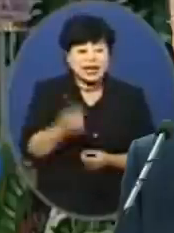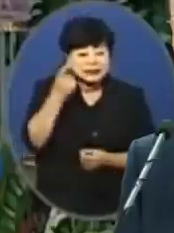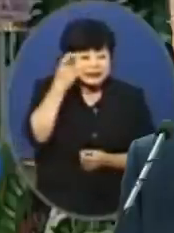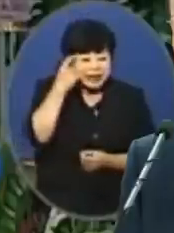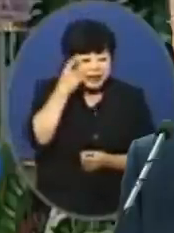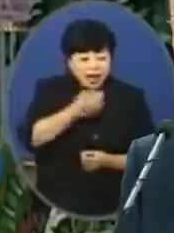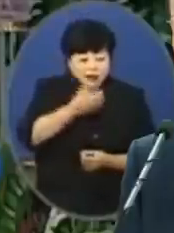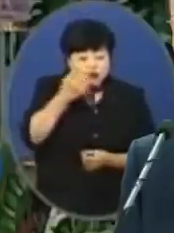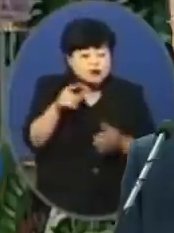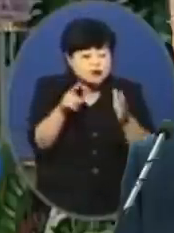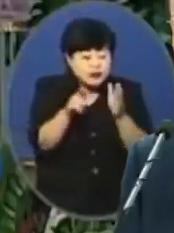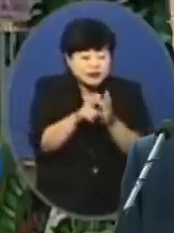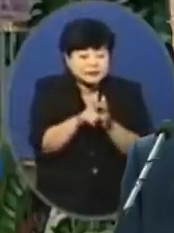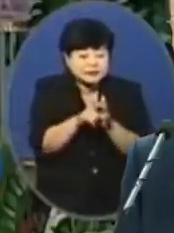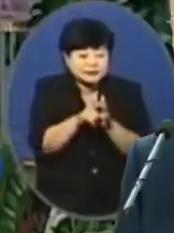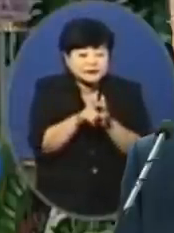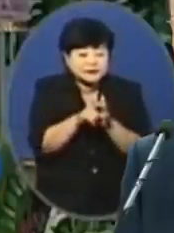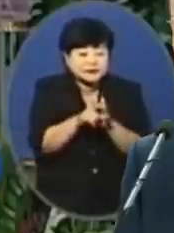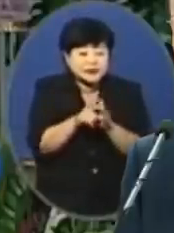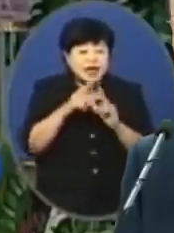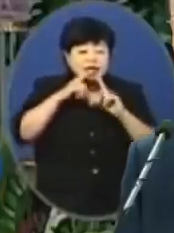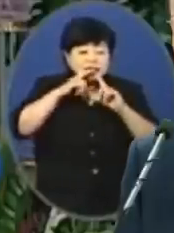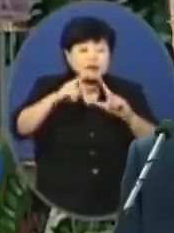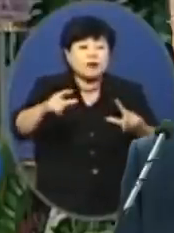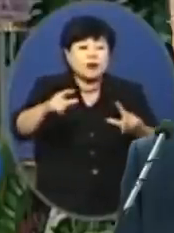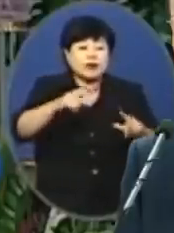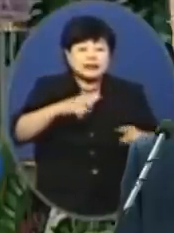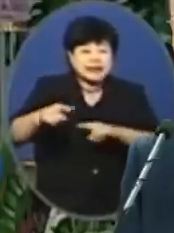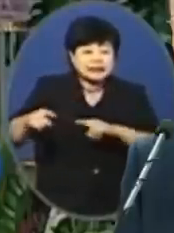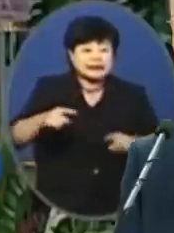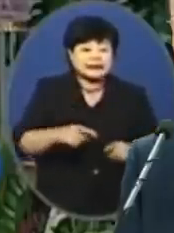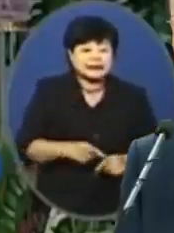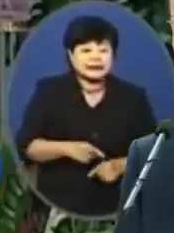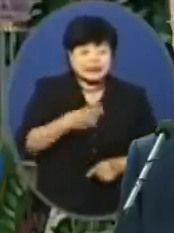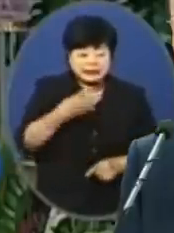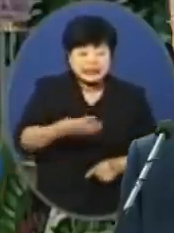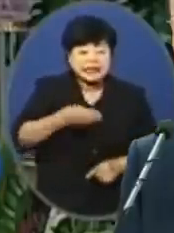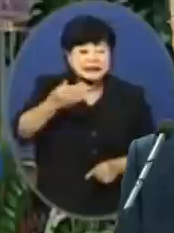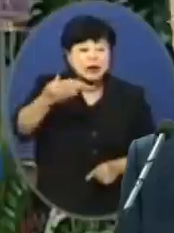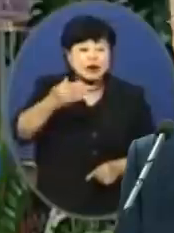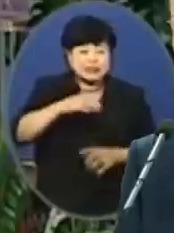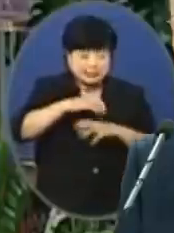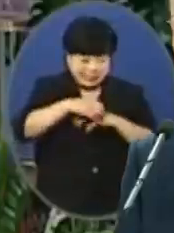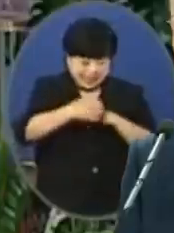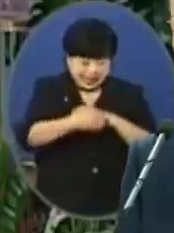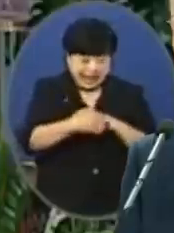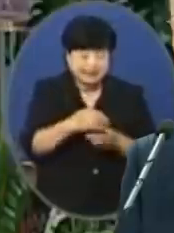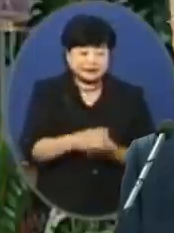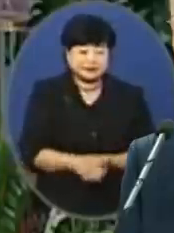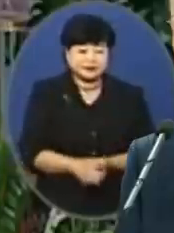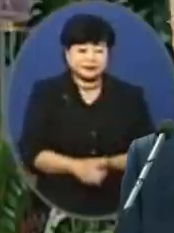생각과 꿈, 믿음, 선포가 다스리는 4차원의 세계는